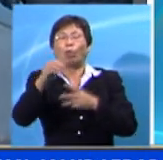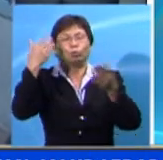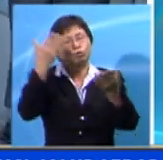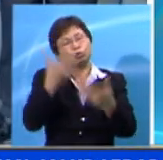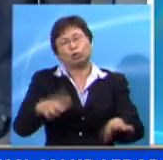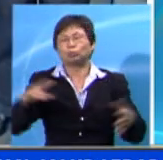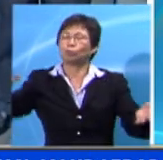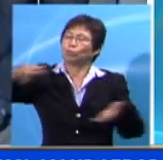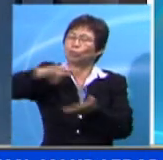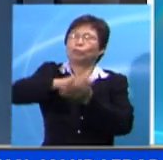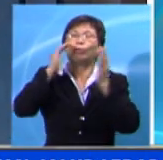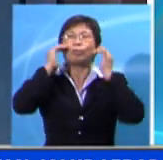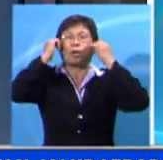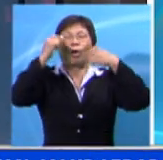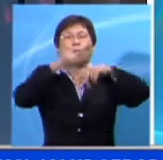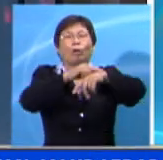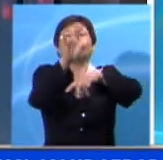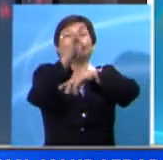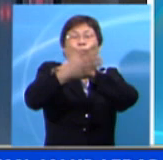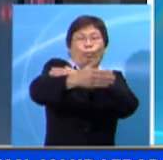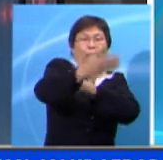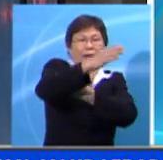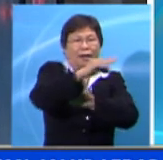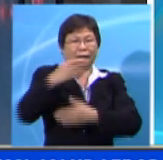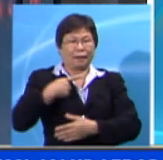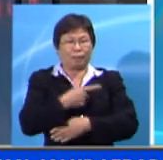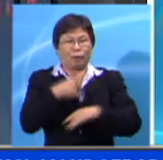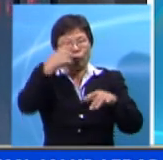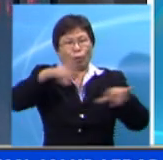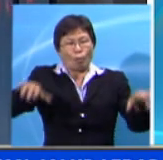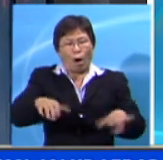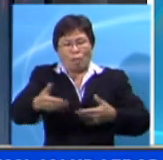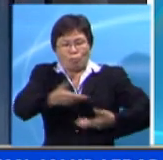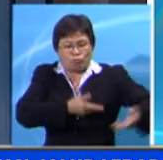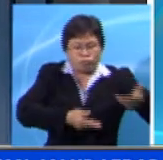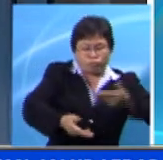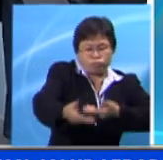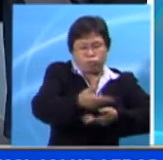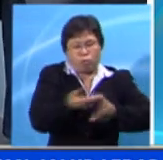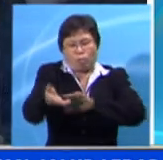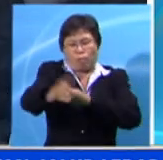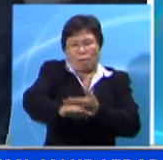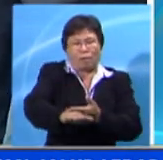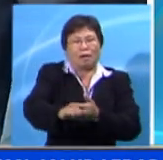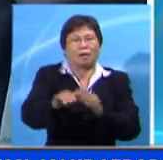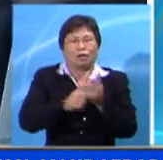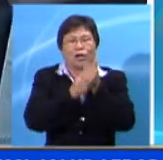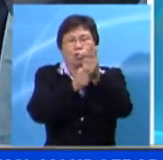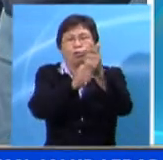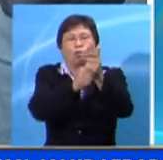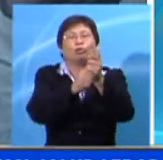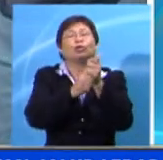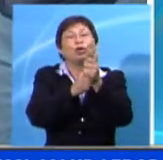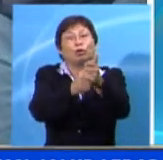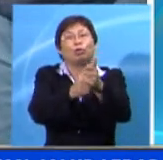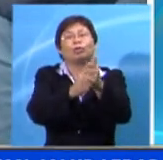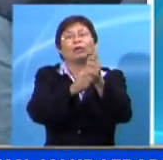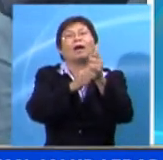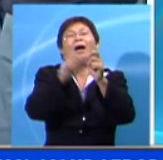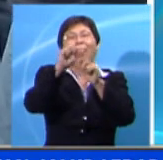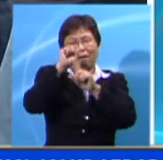7 pagi tadi waktu kami di sini dan ia bagi melaksanakan urusan mayat a mengikut tuntutan dan juga